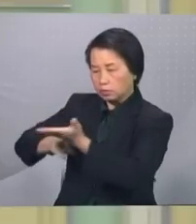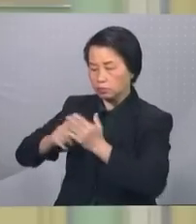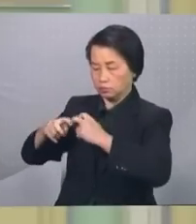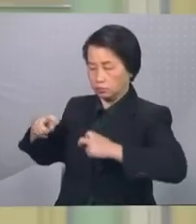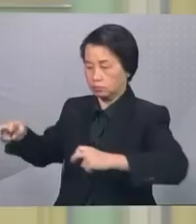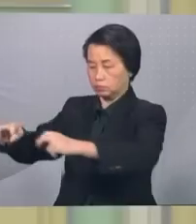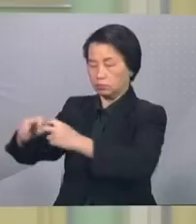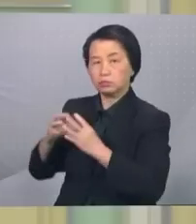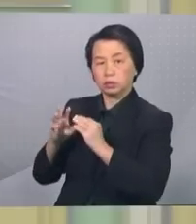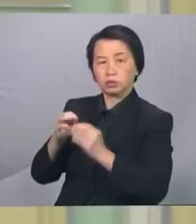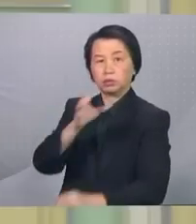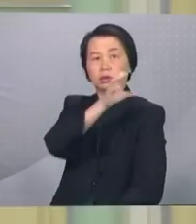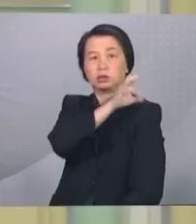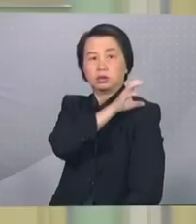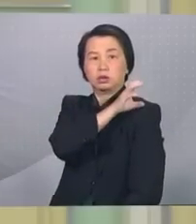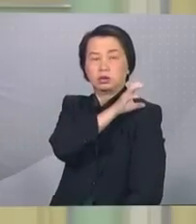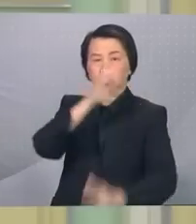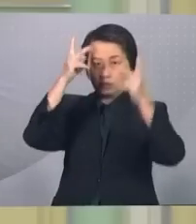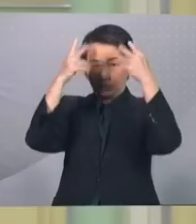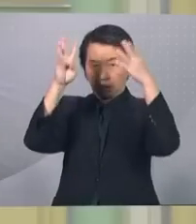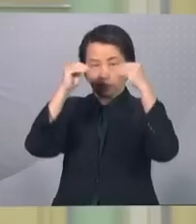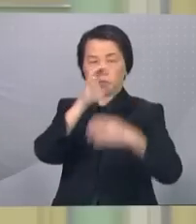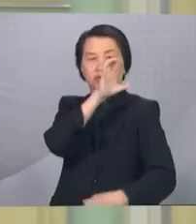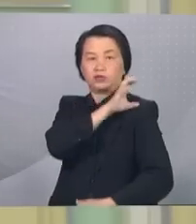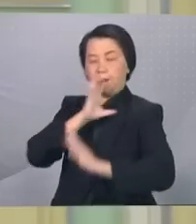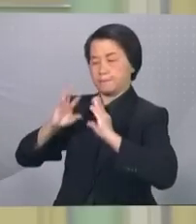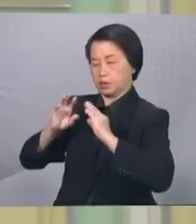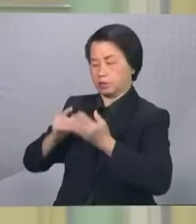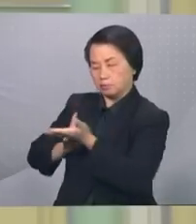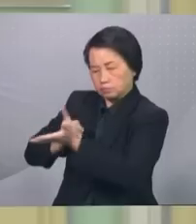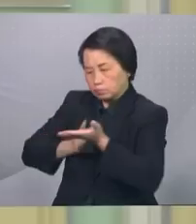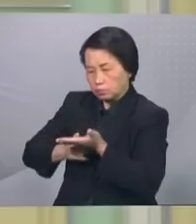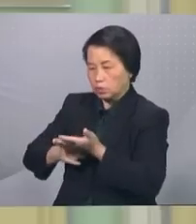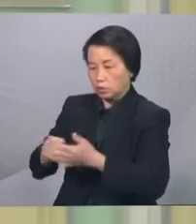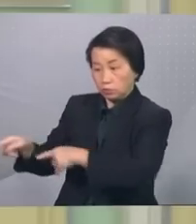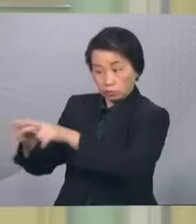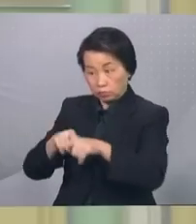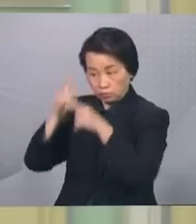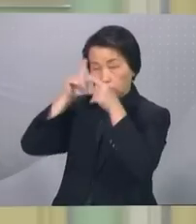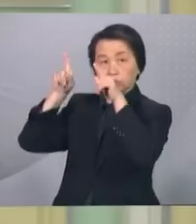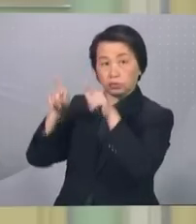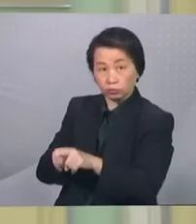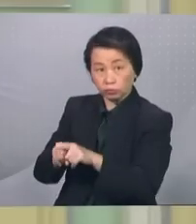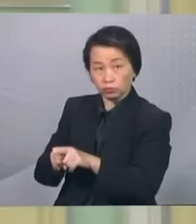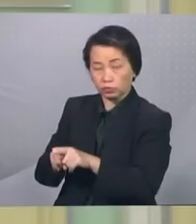kabinet yang dipengerusikan oleh Yang Amat Berhormat Perdana Menteri, kita telah pun membuat keputusan